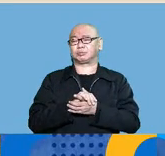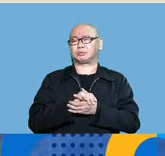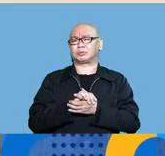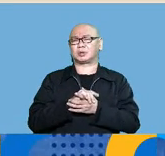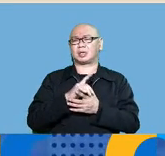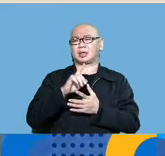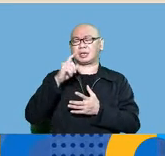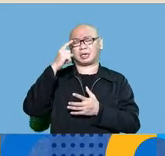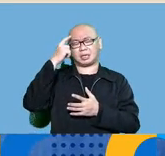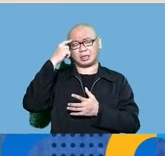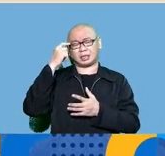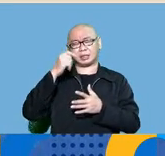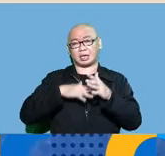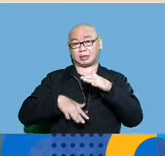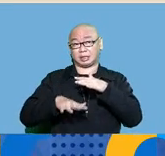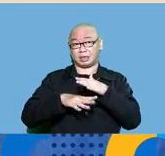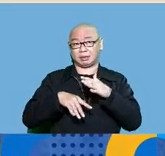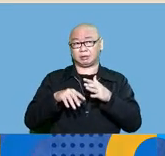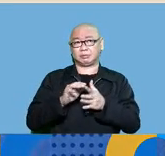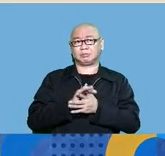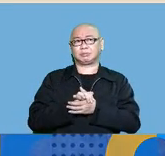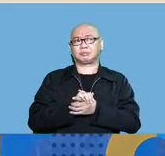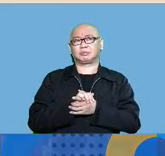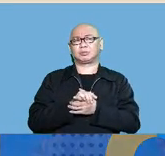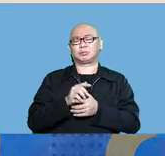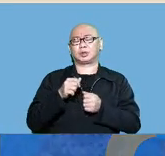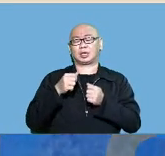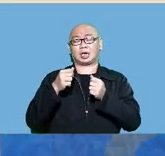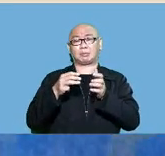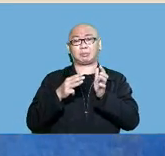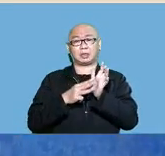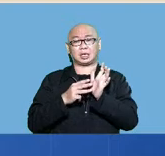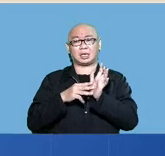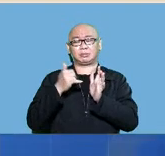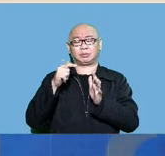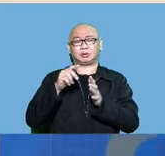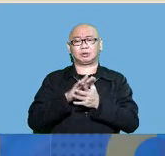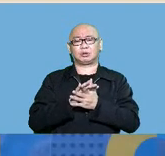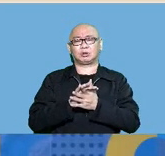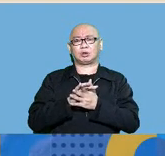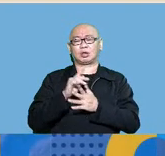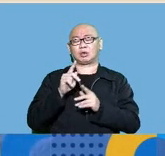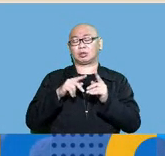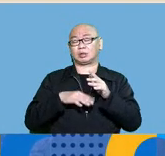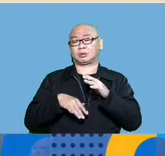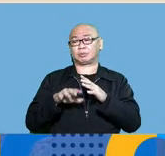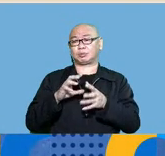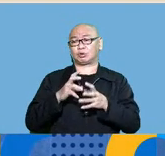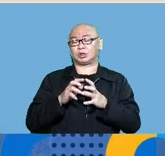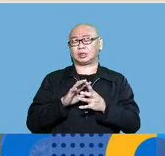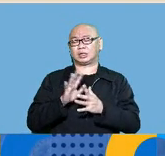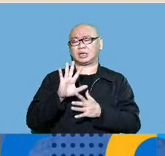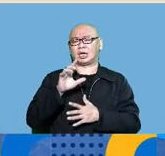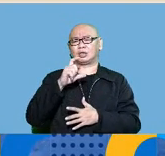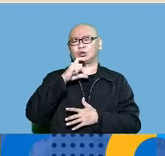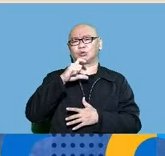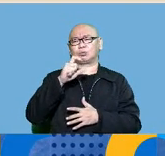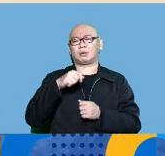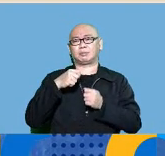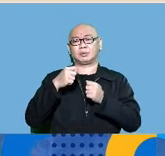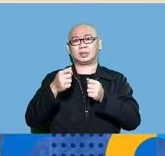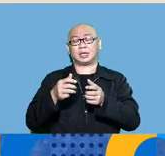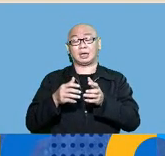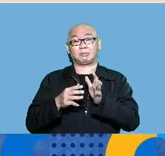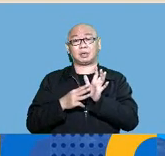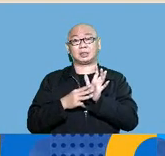ini memberikan masalah begitu saja, sedangkan pada project based mastery learning ini tidak hanya sekedar memberikan masalah